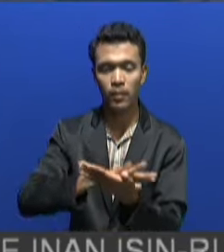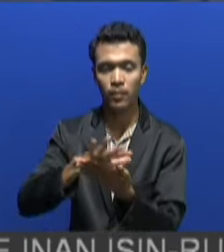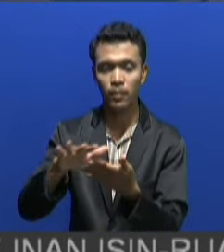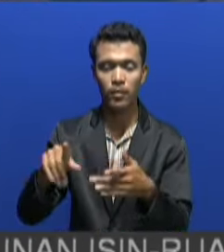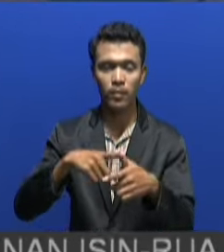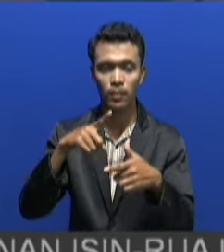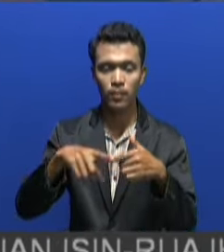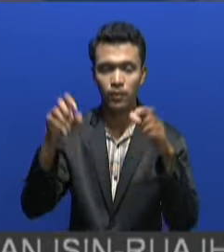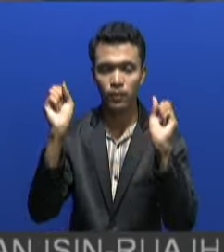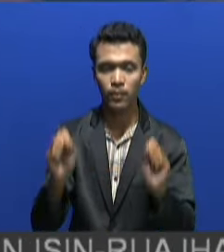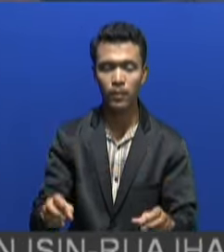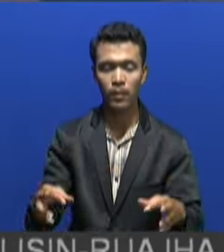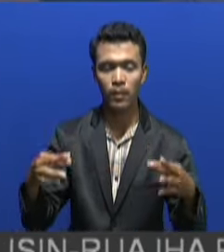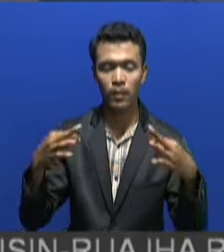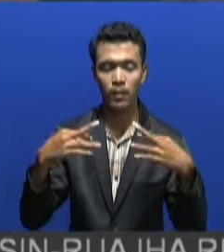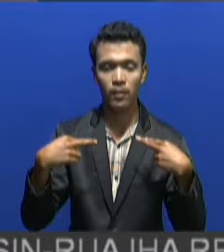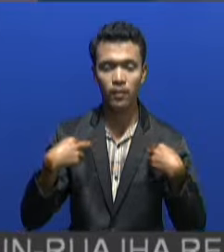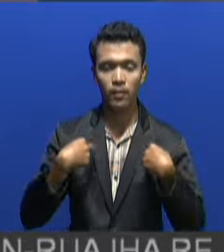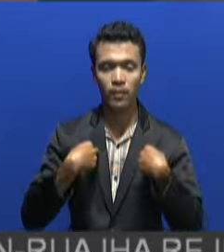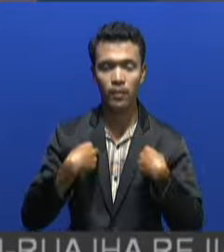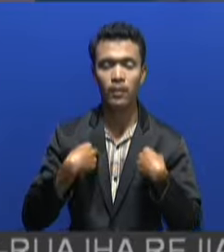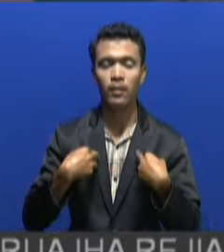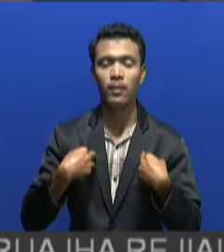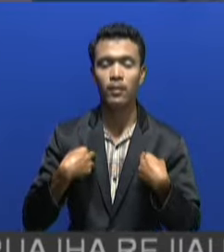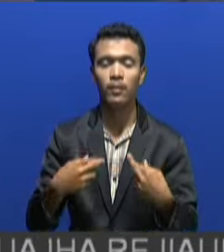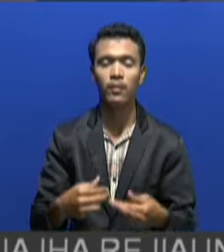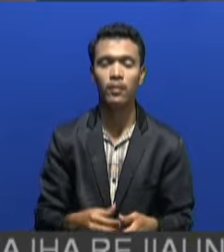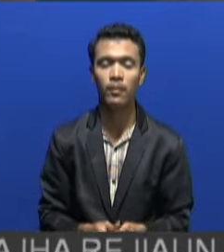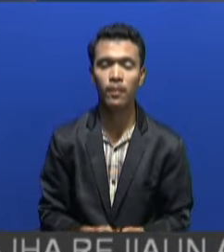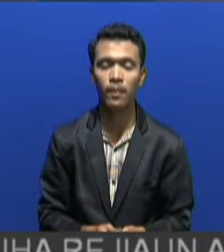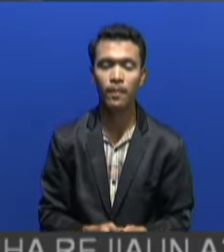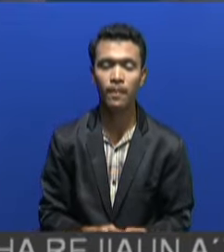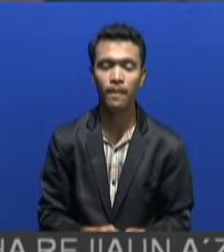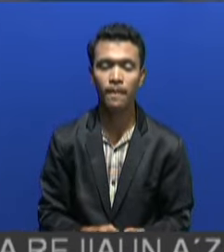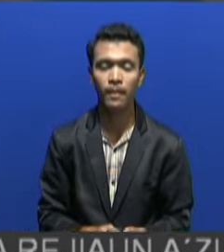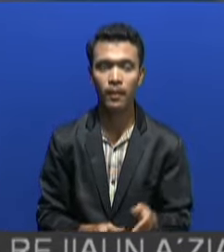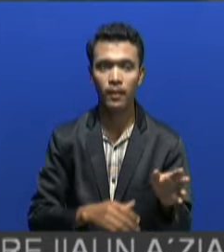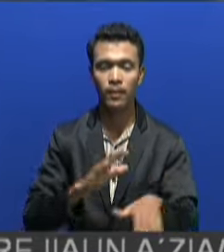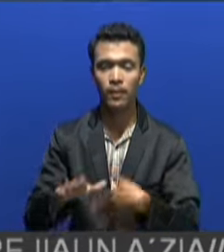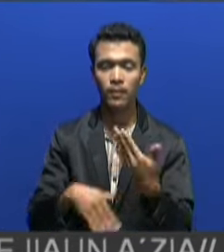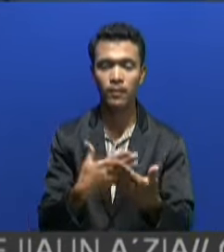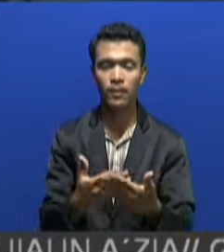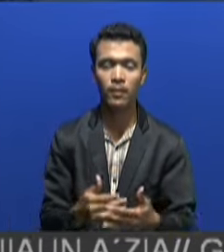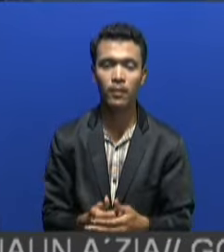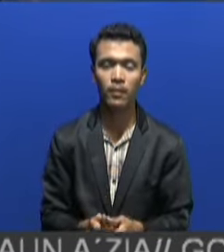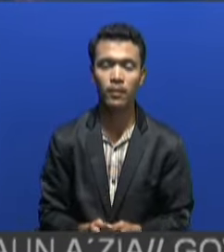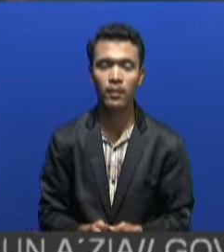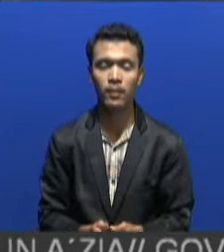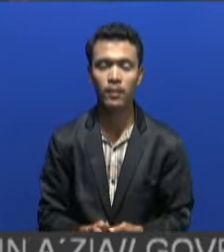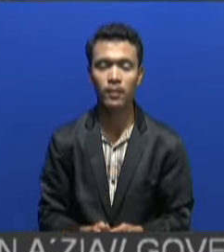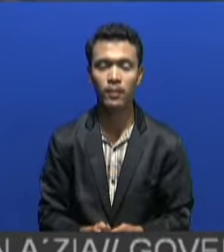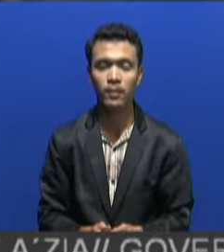sira bele halo diskansa ori kontinua fali iha loron aban inian ya vintis no telespectadores radio televisão Timor Leste atu informos kata